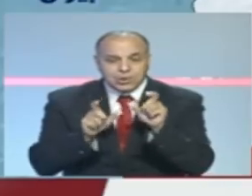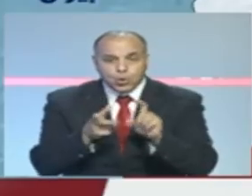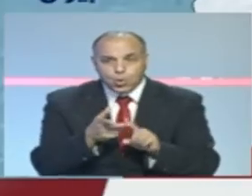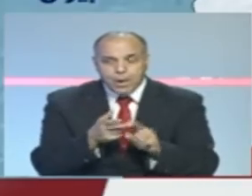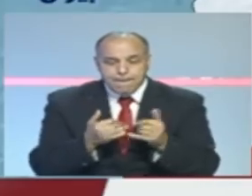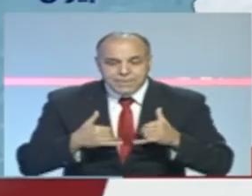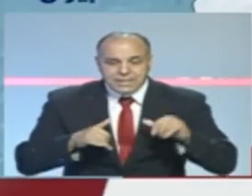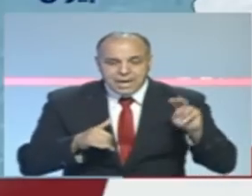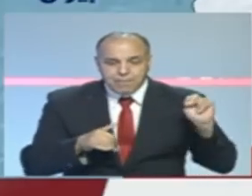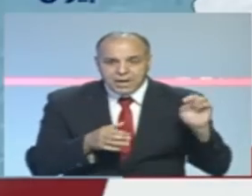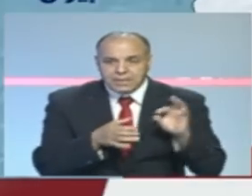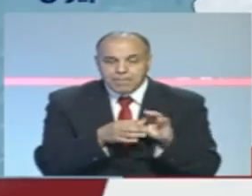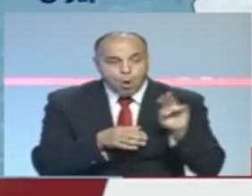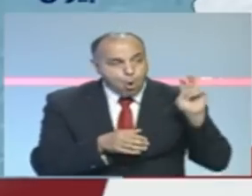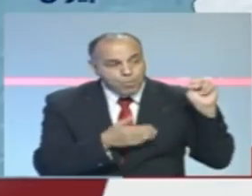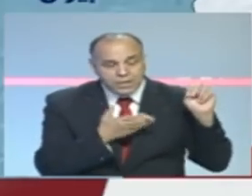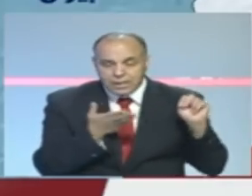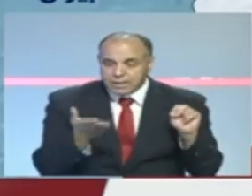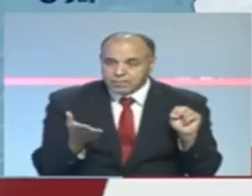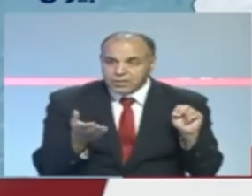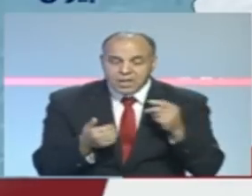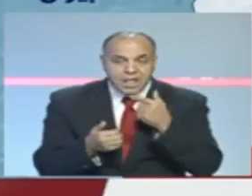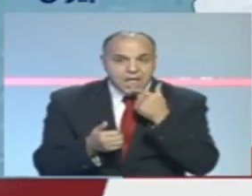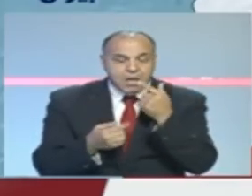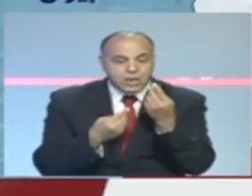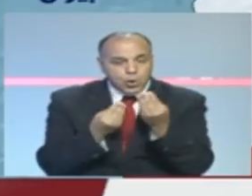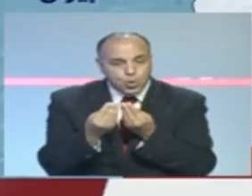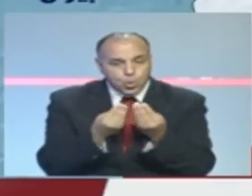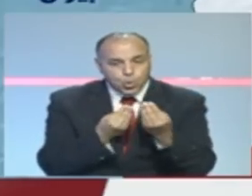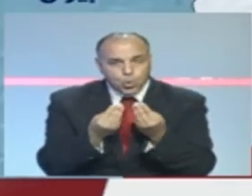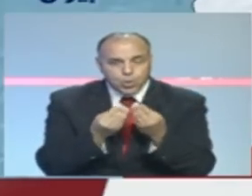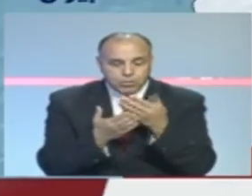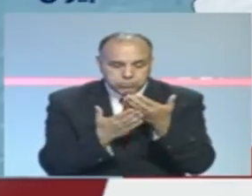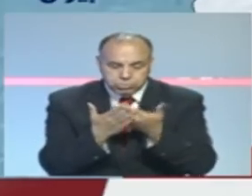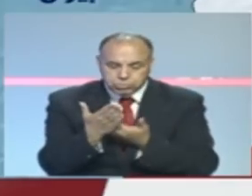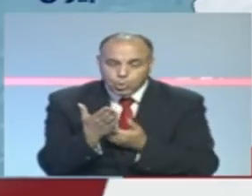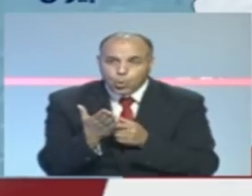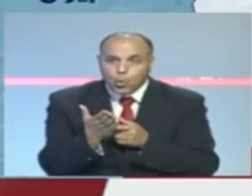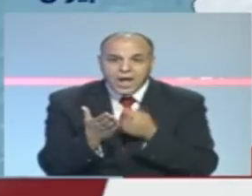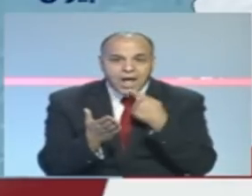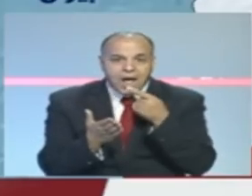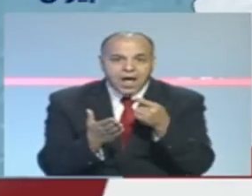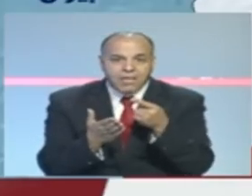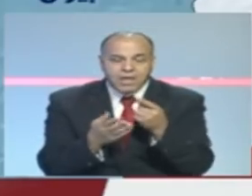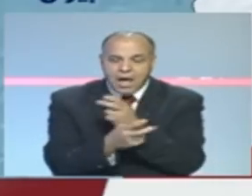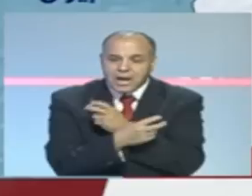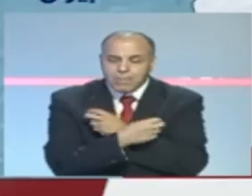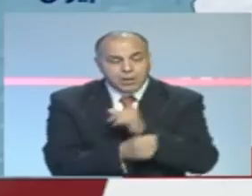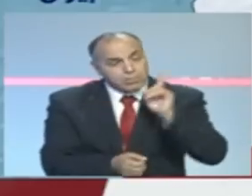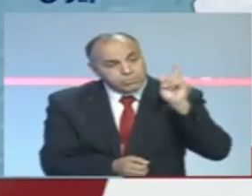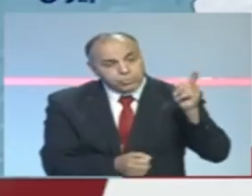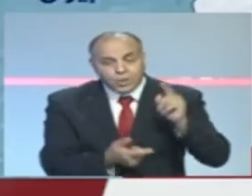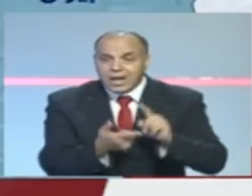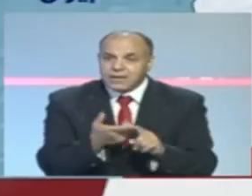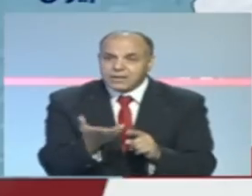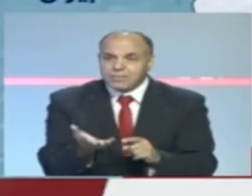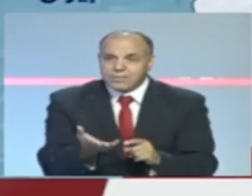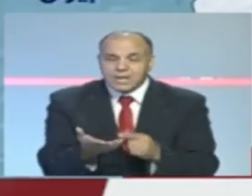الامن التابع للامم المتحده يناقش مسوده بيان تندد ب هجمات حركه طالبان